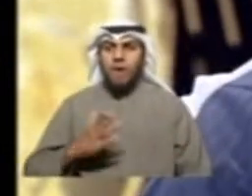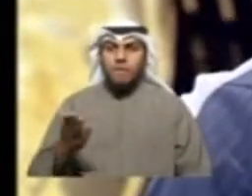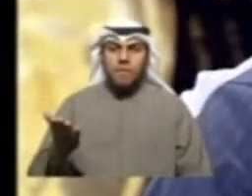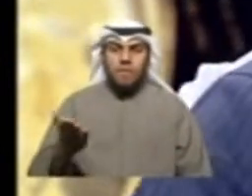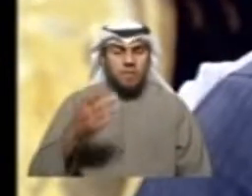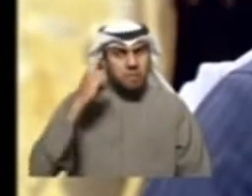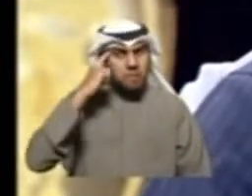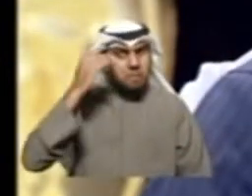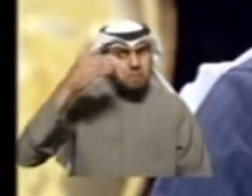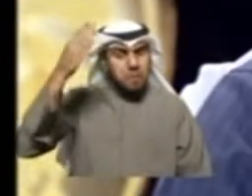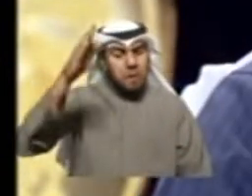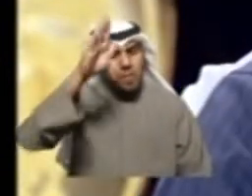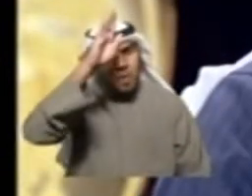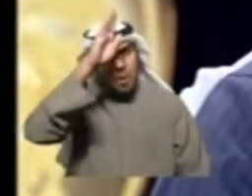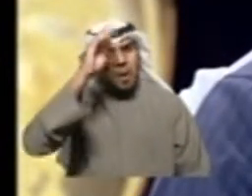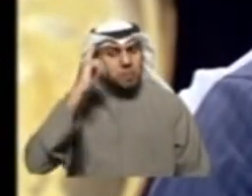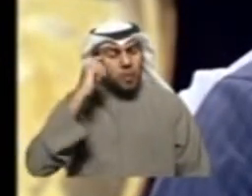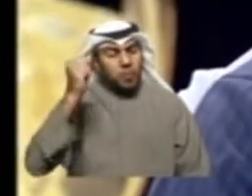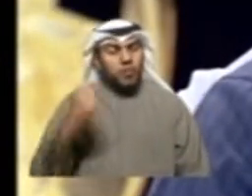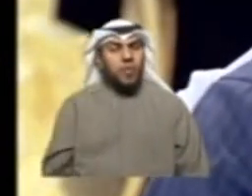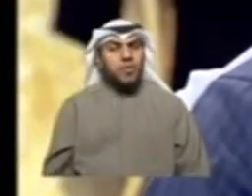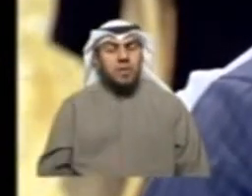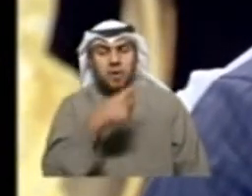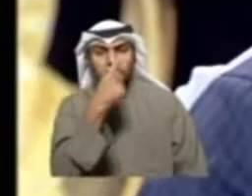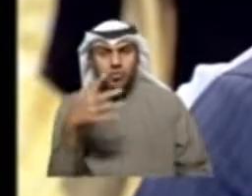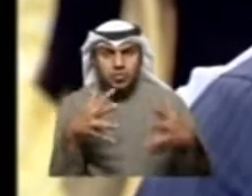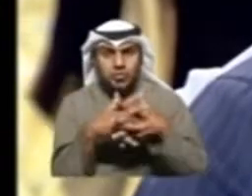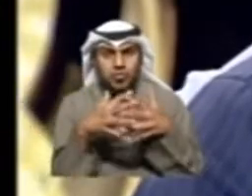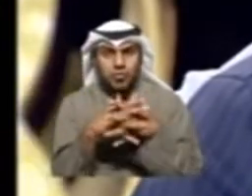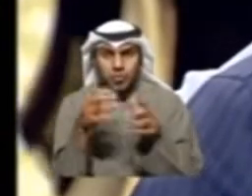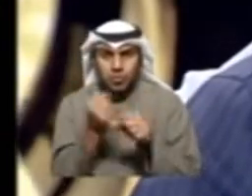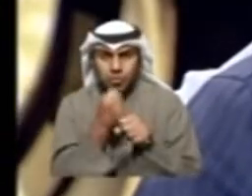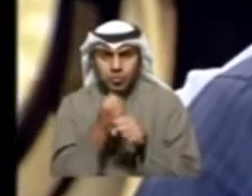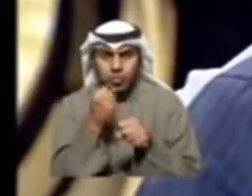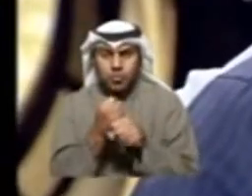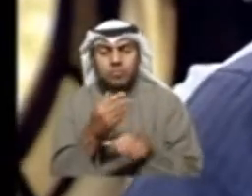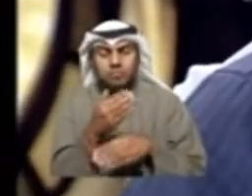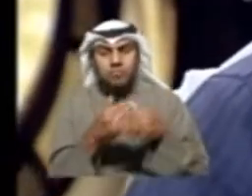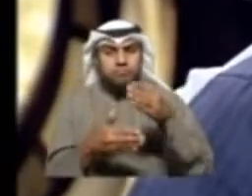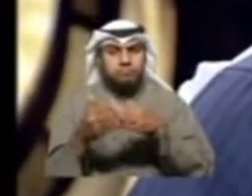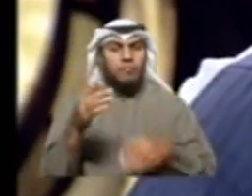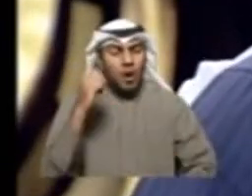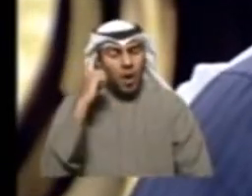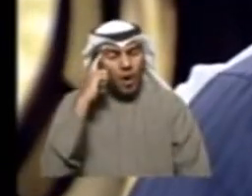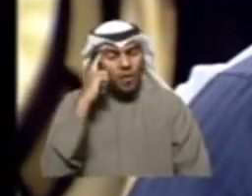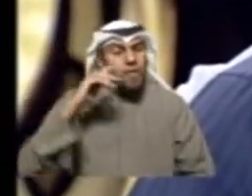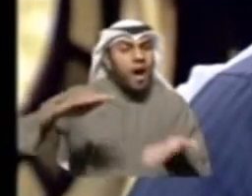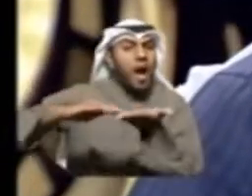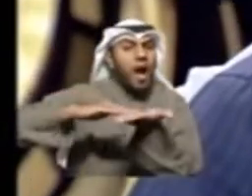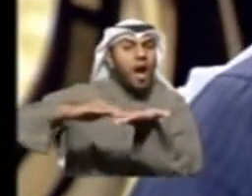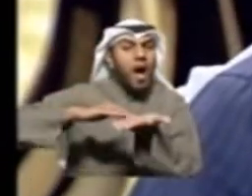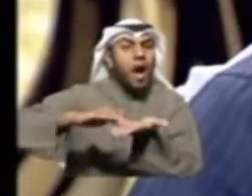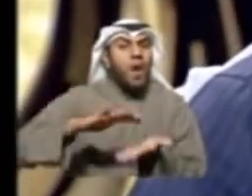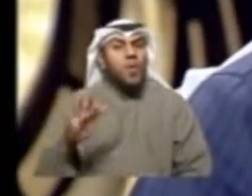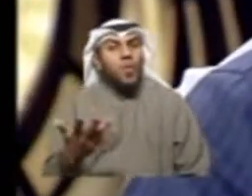والمستقبل للعراق، ولذلك هذه الشركات وهذا الحشد الدولي حينما يأتي هو يعرف أين آتي ويعرف أين سيستثمر أمواله.